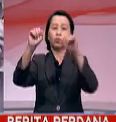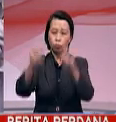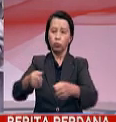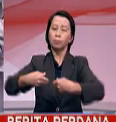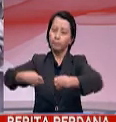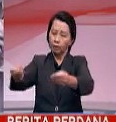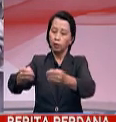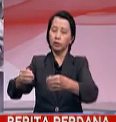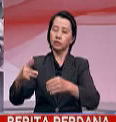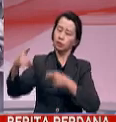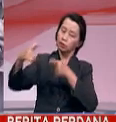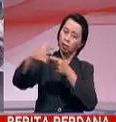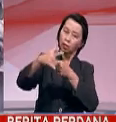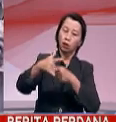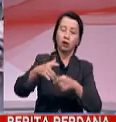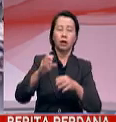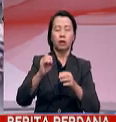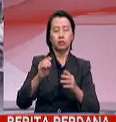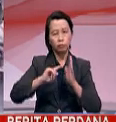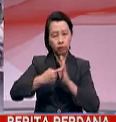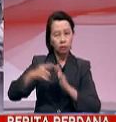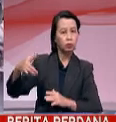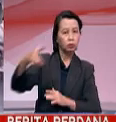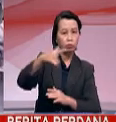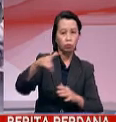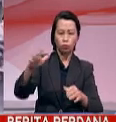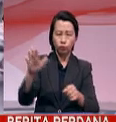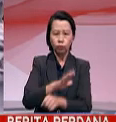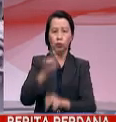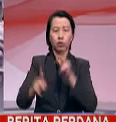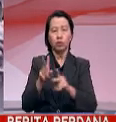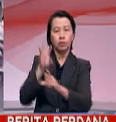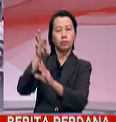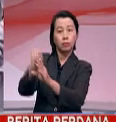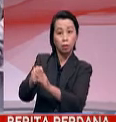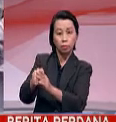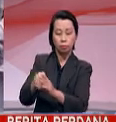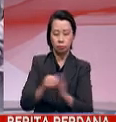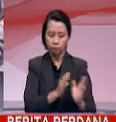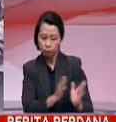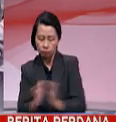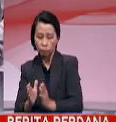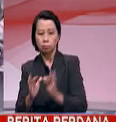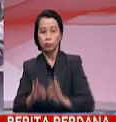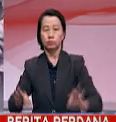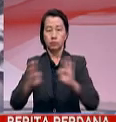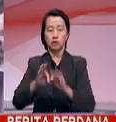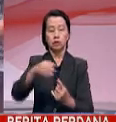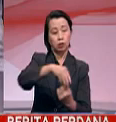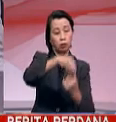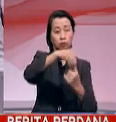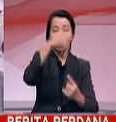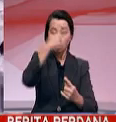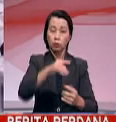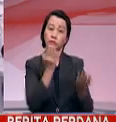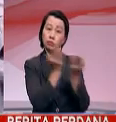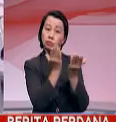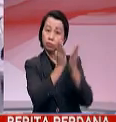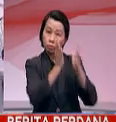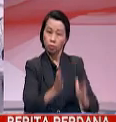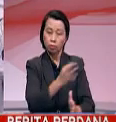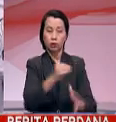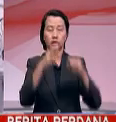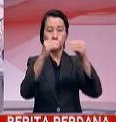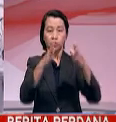syarikat penerbangan kembali beroperasi pada kapasiti penuh penumpang. Penyelarasan itu juga penting khususnya untuk pelajar dan